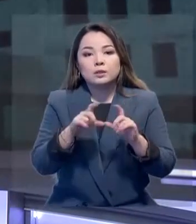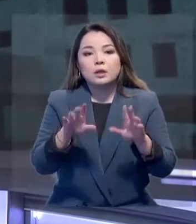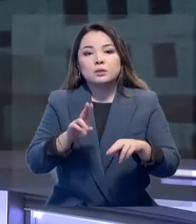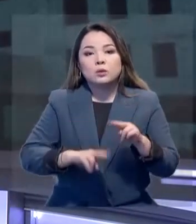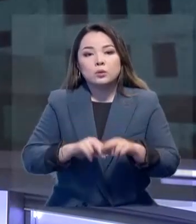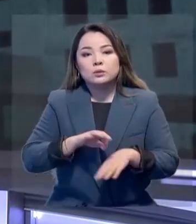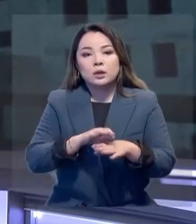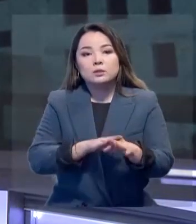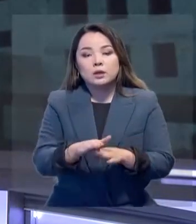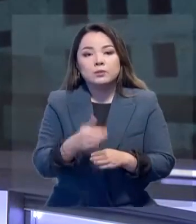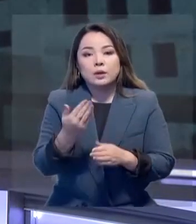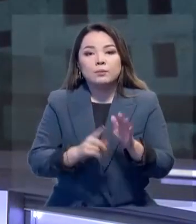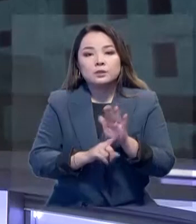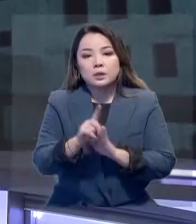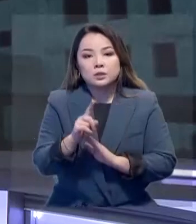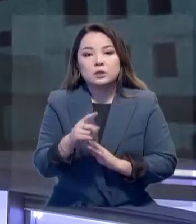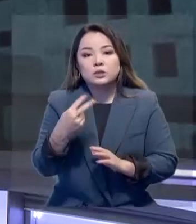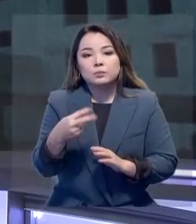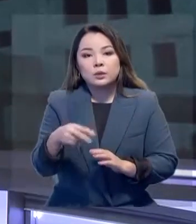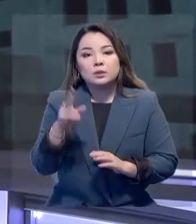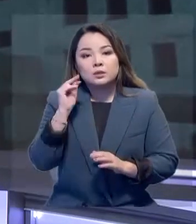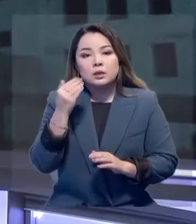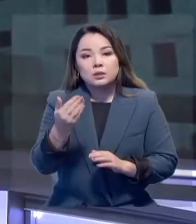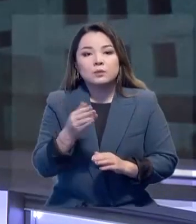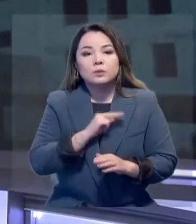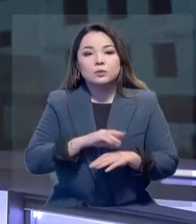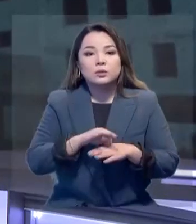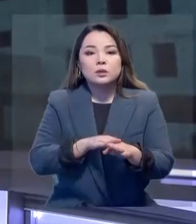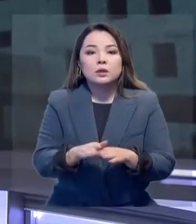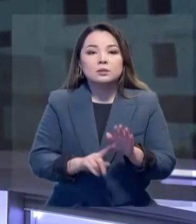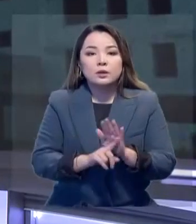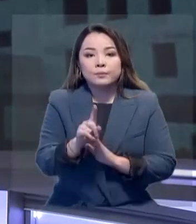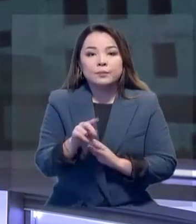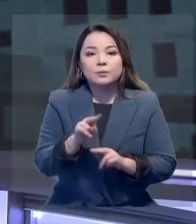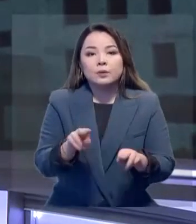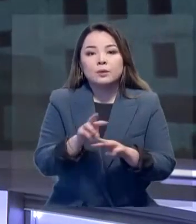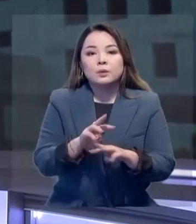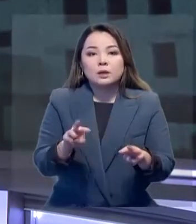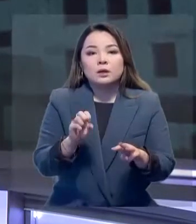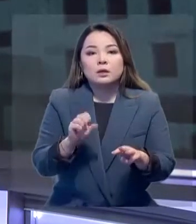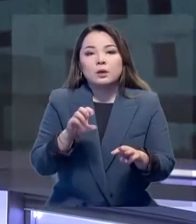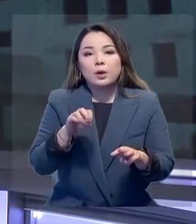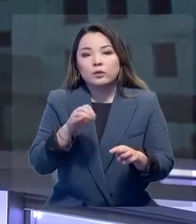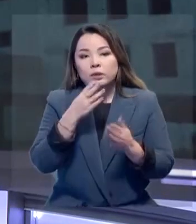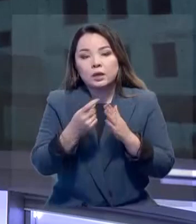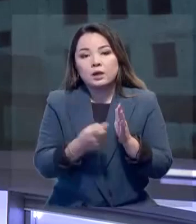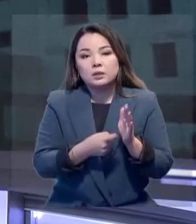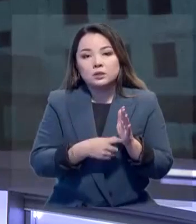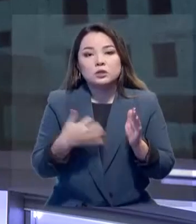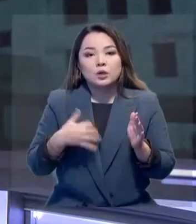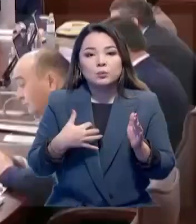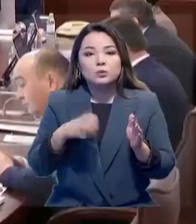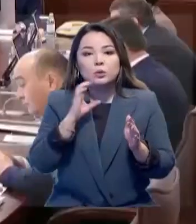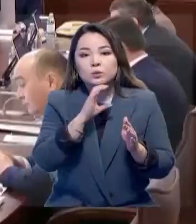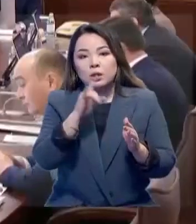нысанның құрылысы басталған, 20-сы іске қосылды. Премьер-министр Әлихан Смайылов Қарағанды, Жамбыл,